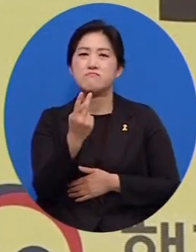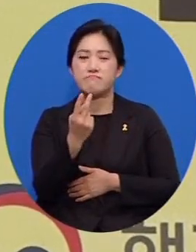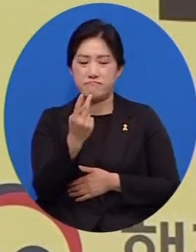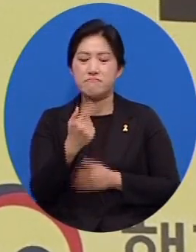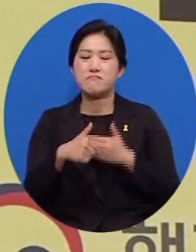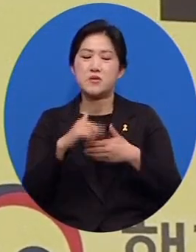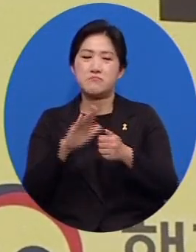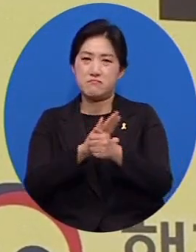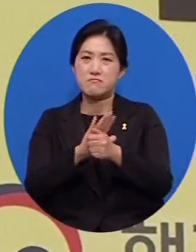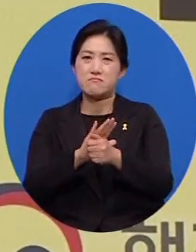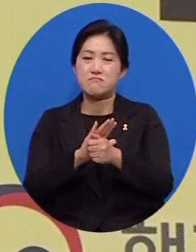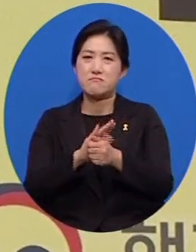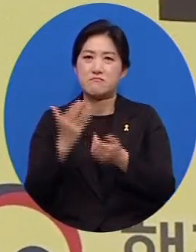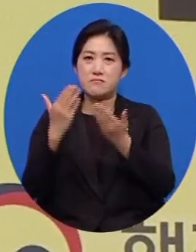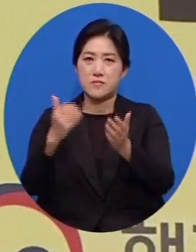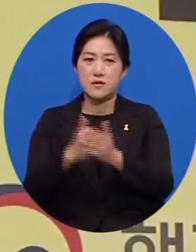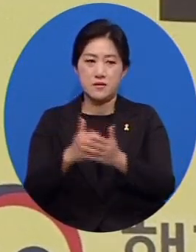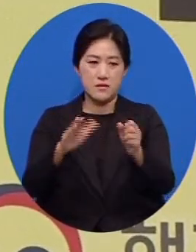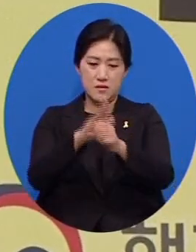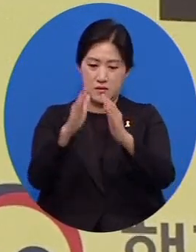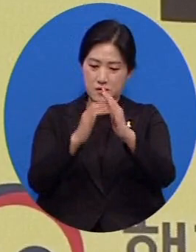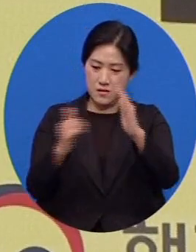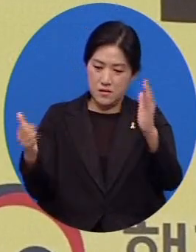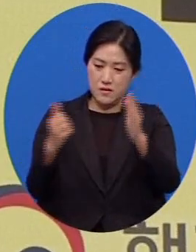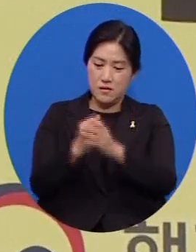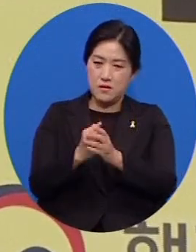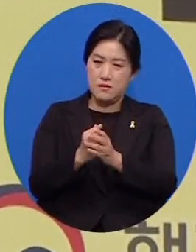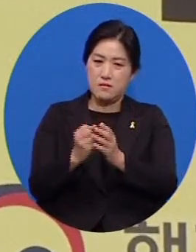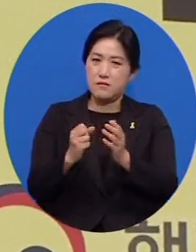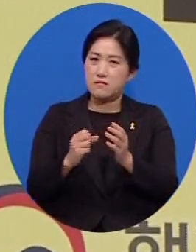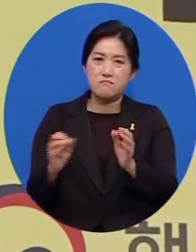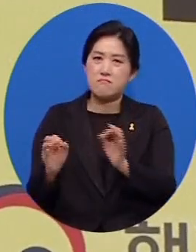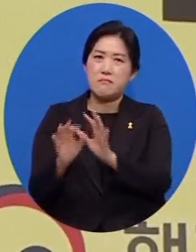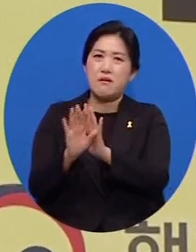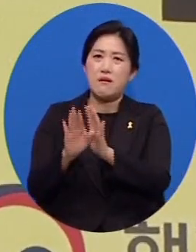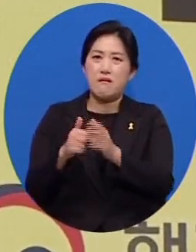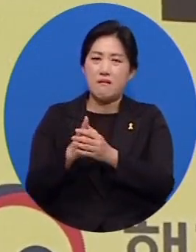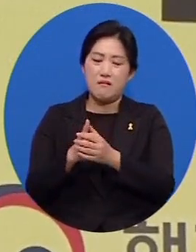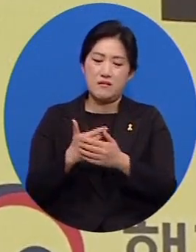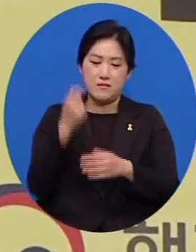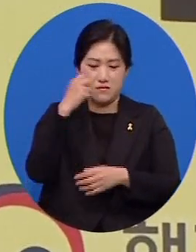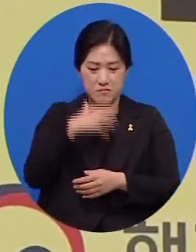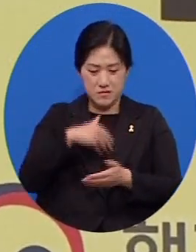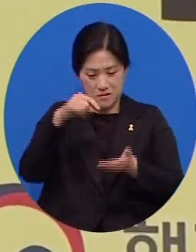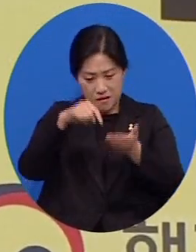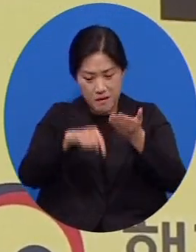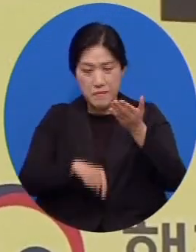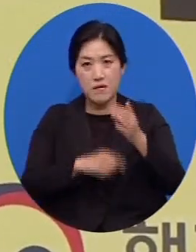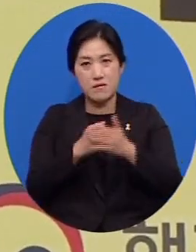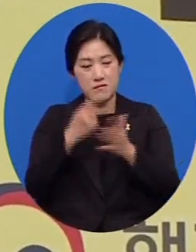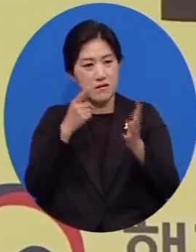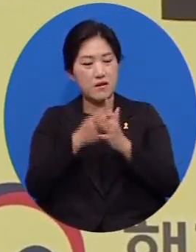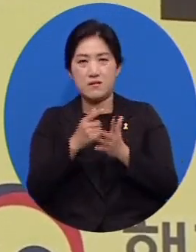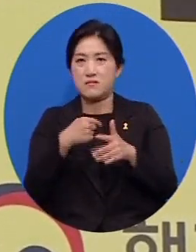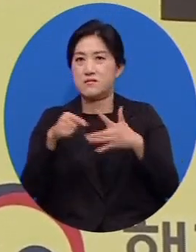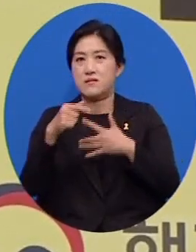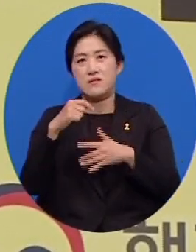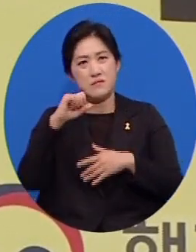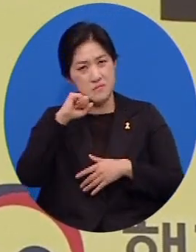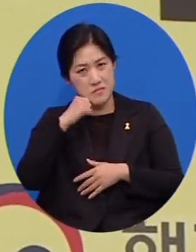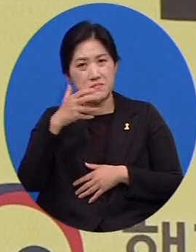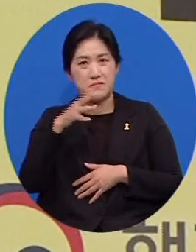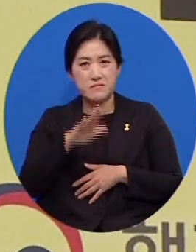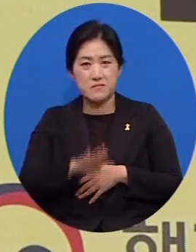사랑하는 가족을 잃은 그 깊은 슬픔을 다 헤아릴 수는 없지만 우리가 기억해야 할 분들이 더